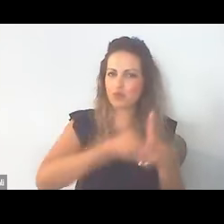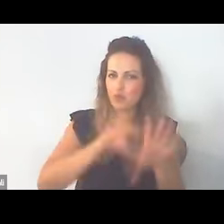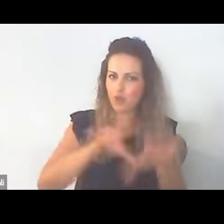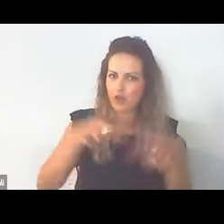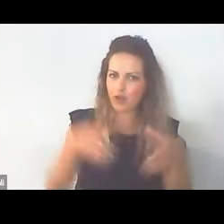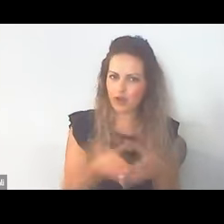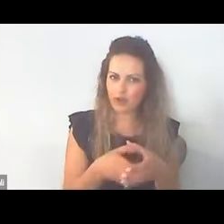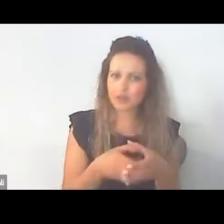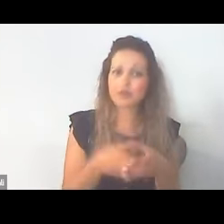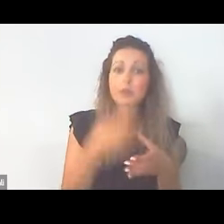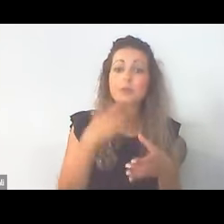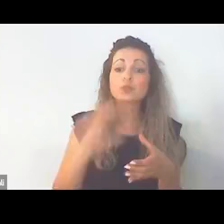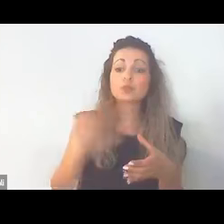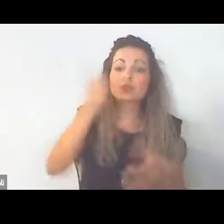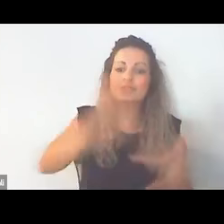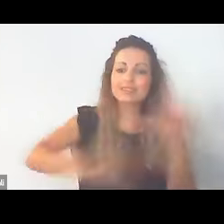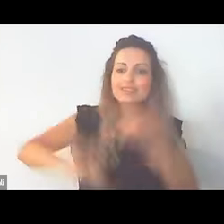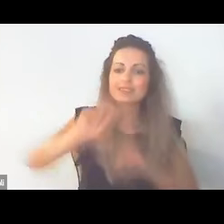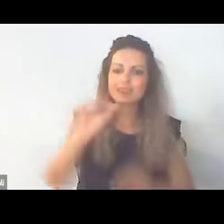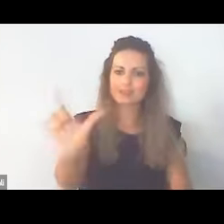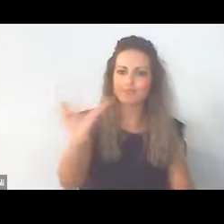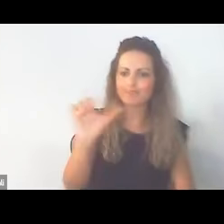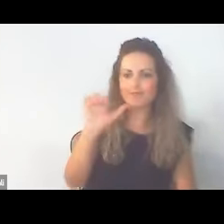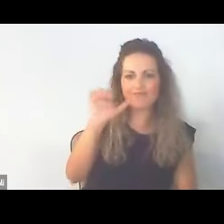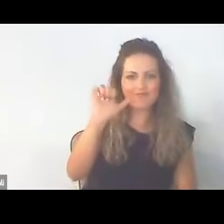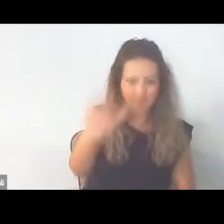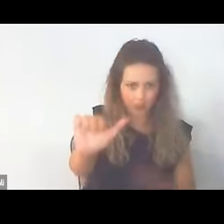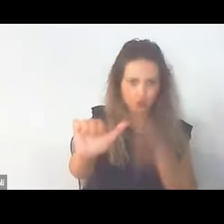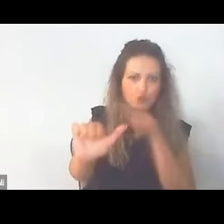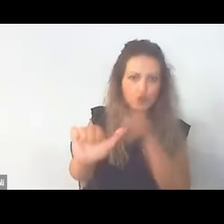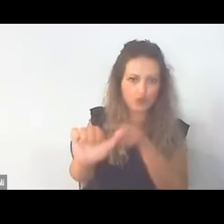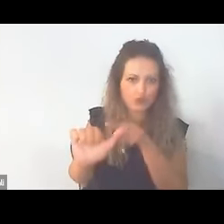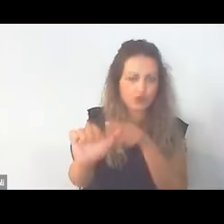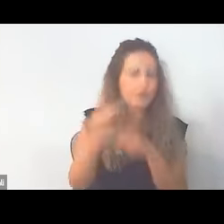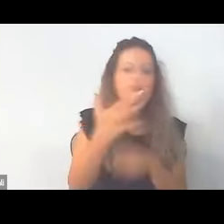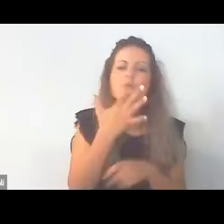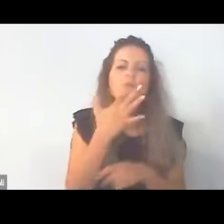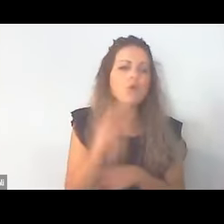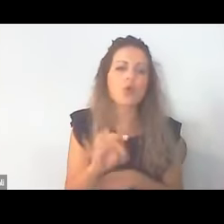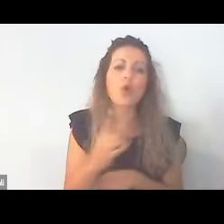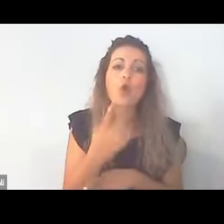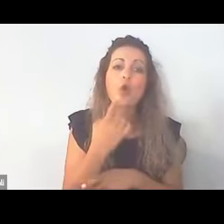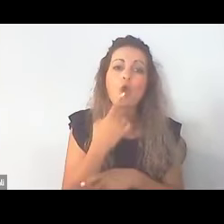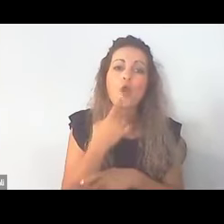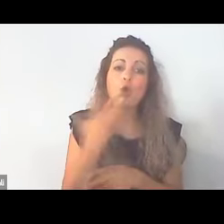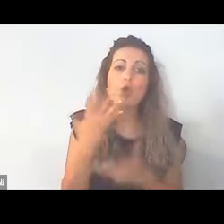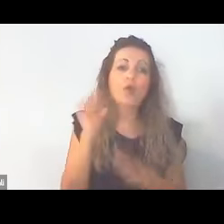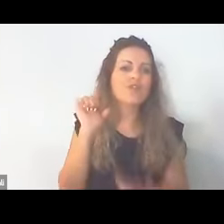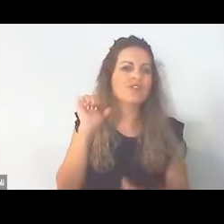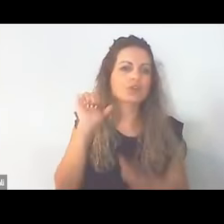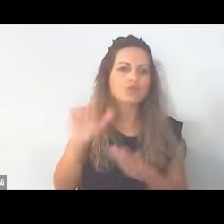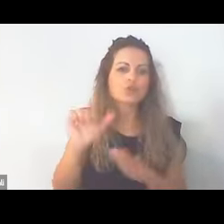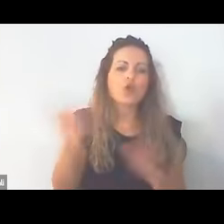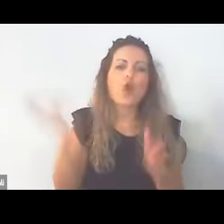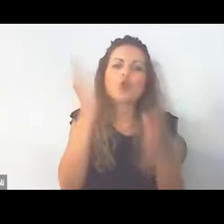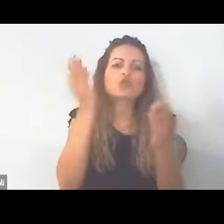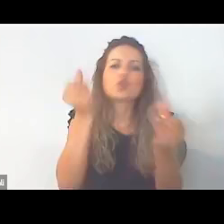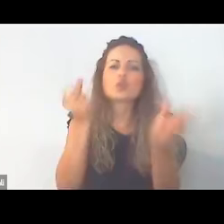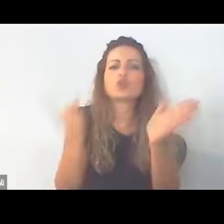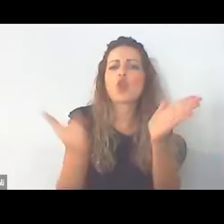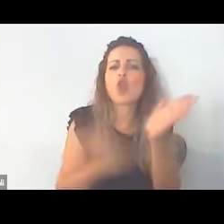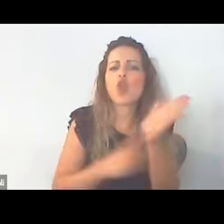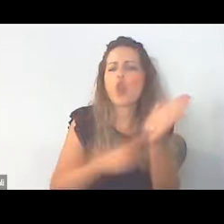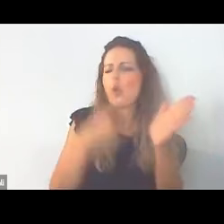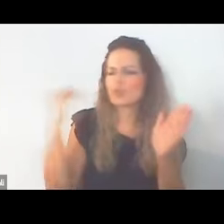ζήτημα συζήτησης και παρέμβασης είναι γιατί ακριβώς ο βιασμός, όπως και να νομοθετείται, στοιχειοθετείται